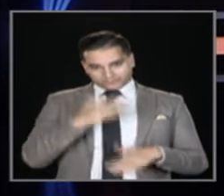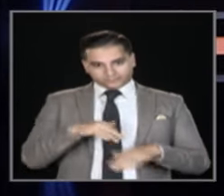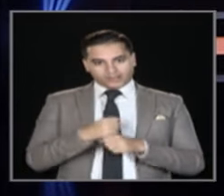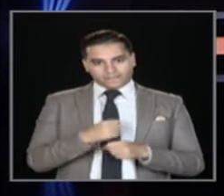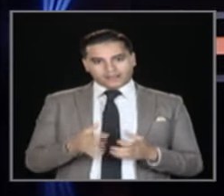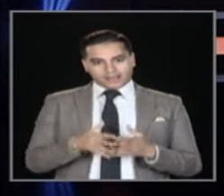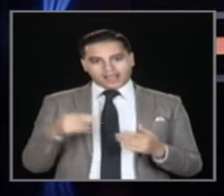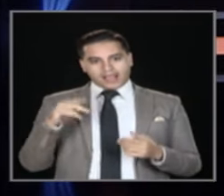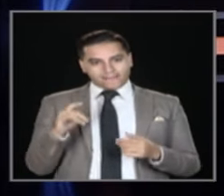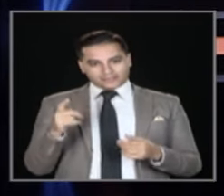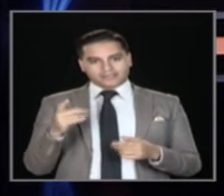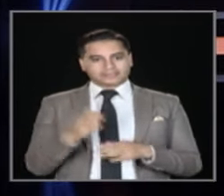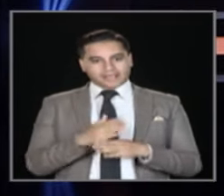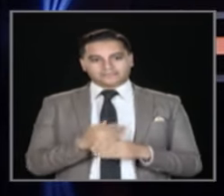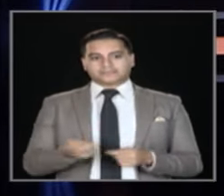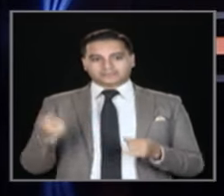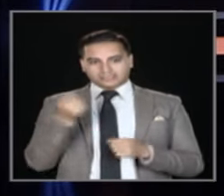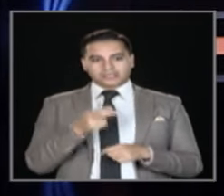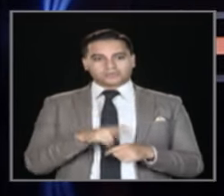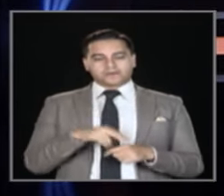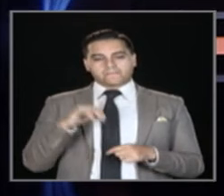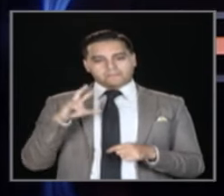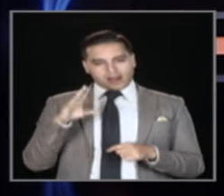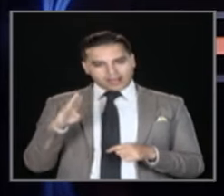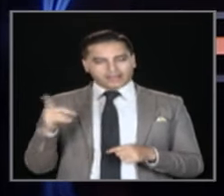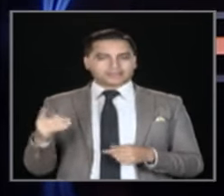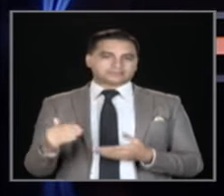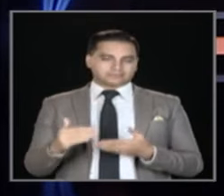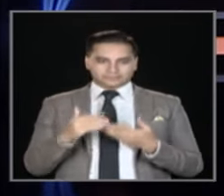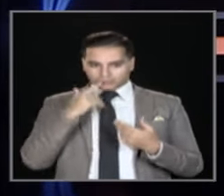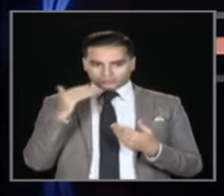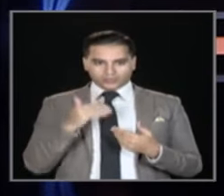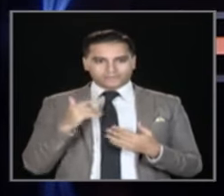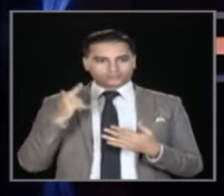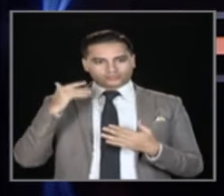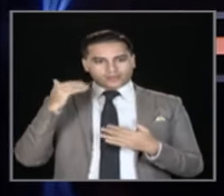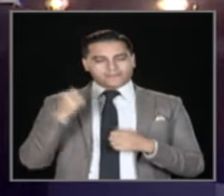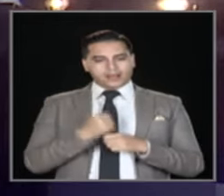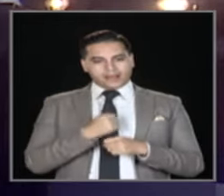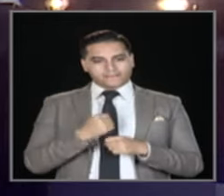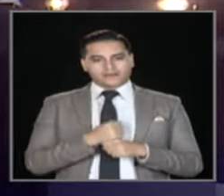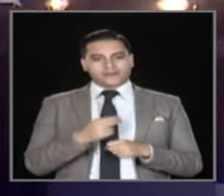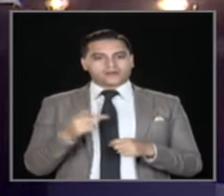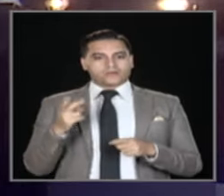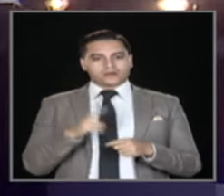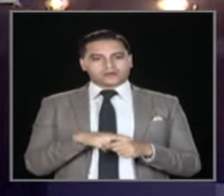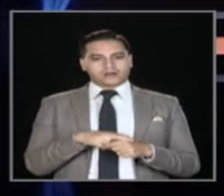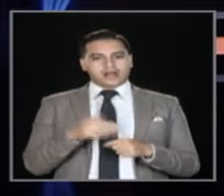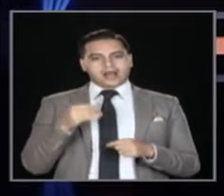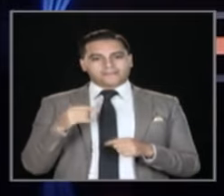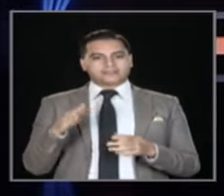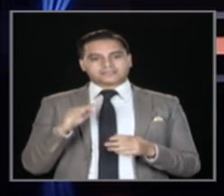تعبت مع الفريق ده، عبير اكتر واحده تعبت في الفريق، يعني ملك خبره لسه صغيره ان شاء الله تعمل موسم حلو في المدارس، ميار، احمد